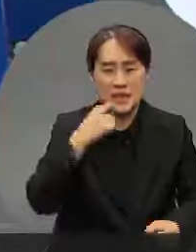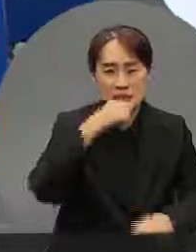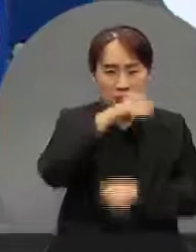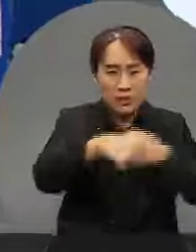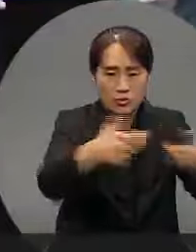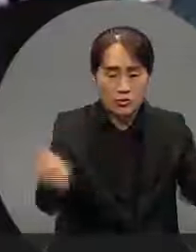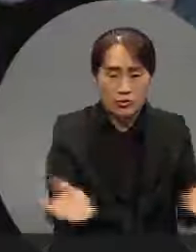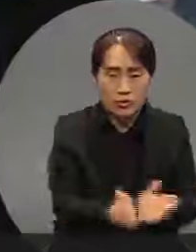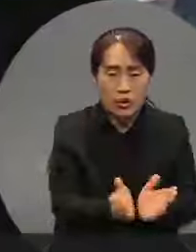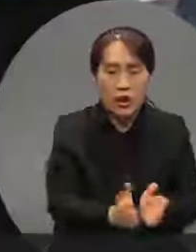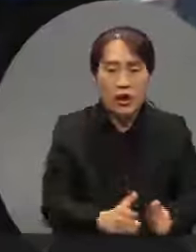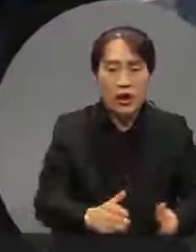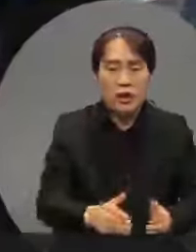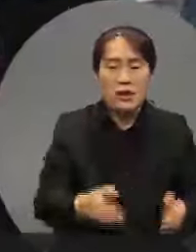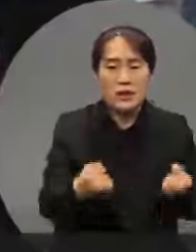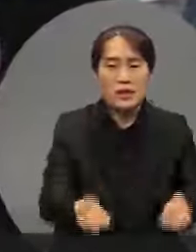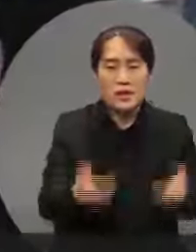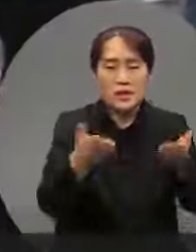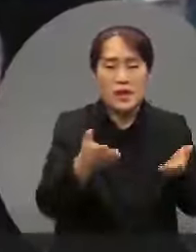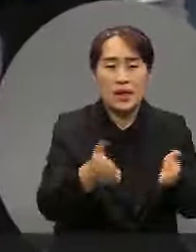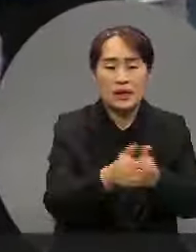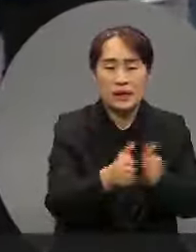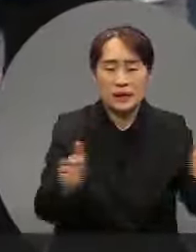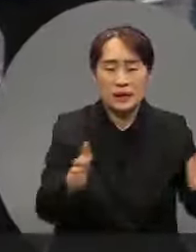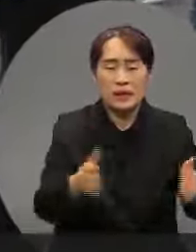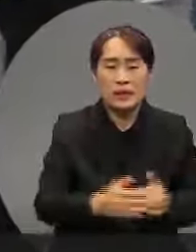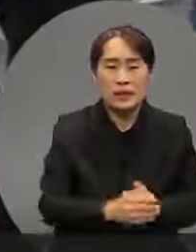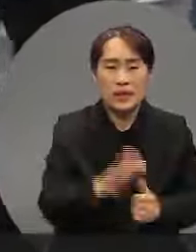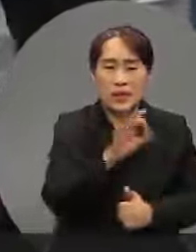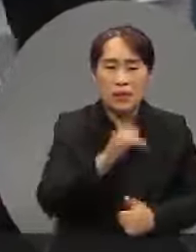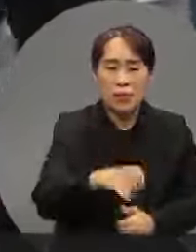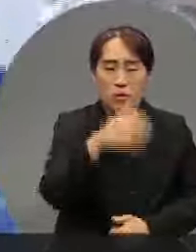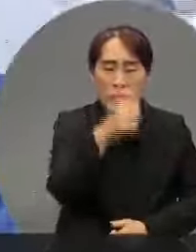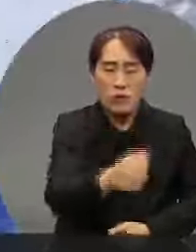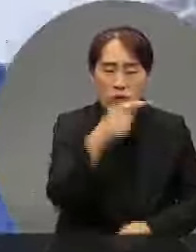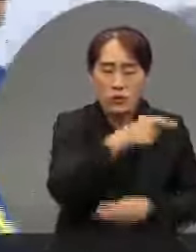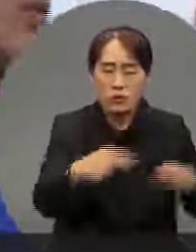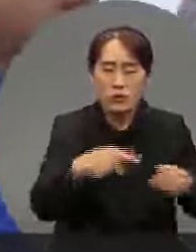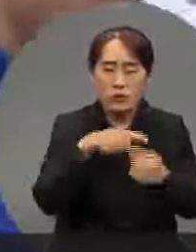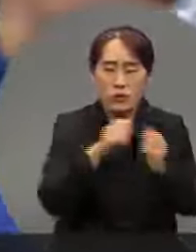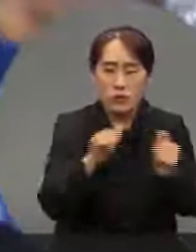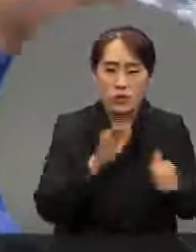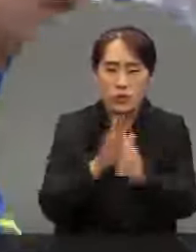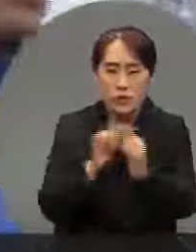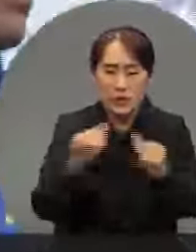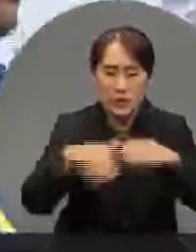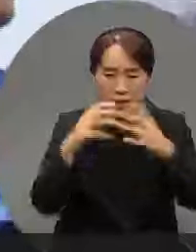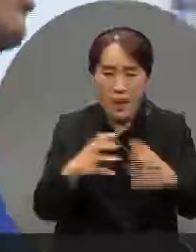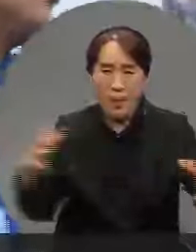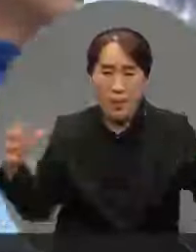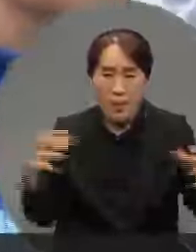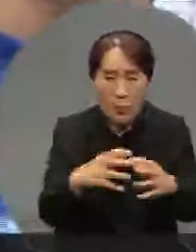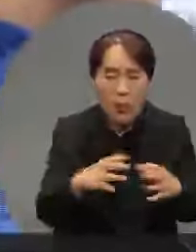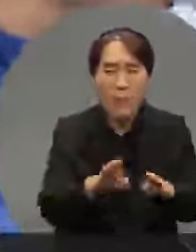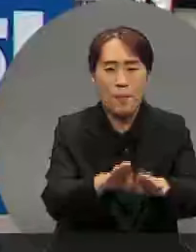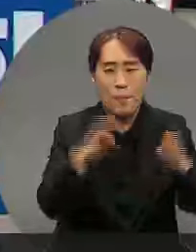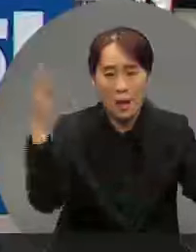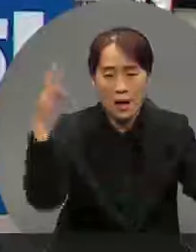더불어민주당 충북도당 총선 출정식은 이모선 상임선대위원장과 청주권 후보, 지지자들이 총집결한 가운데